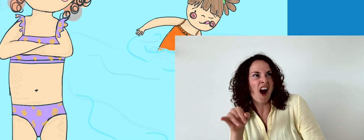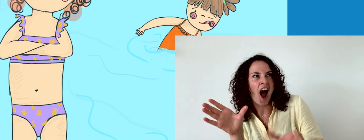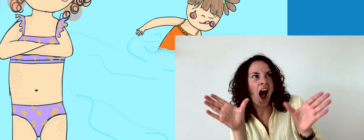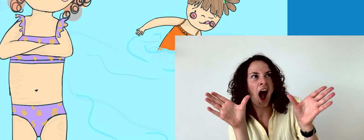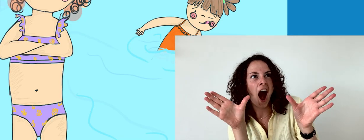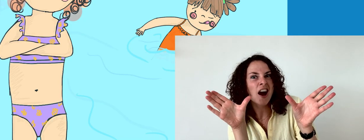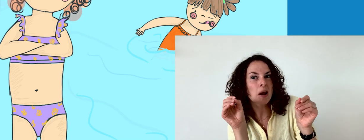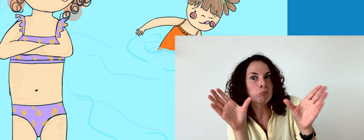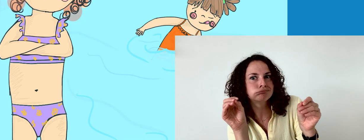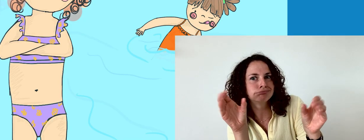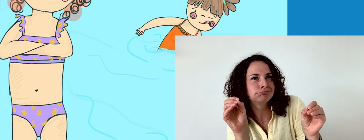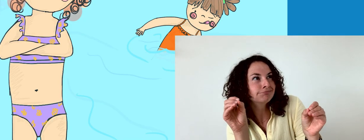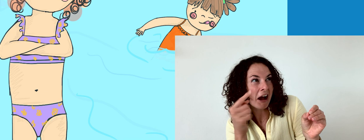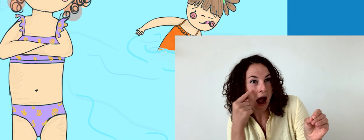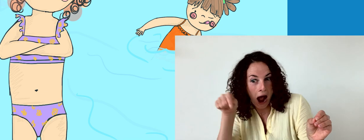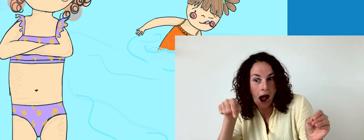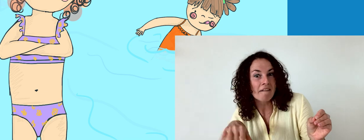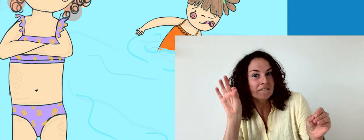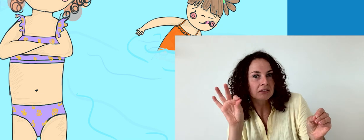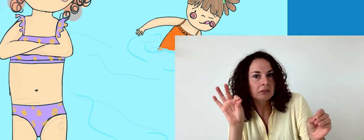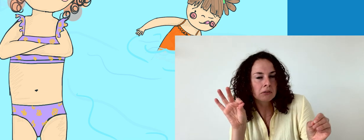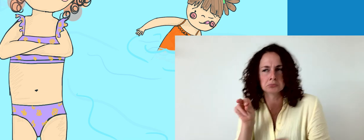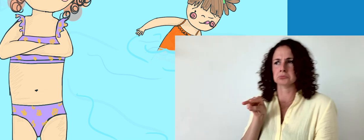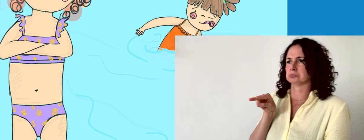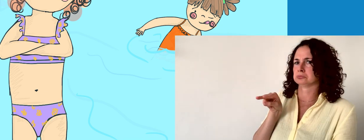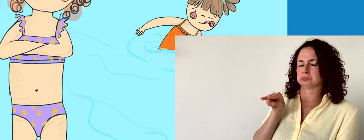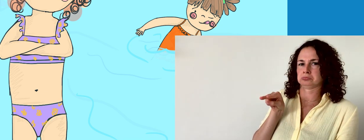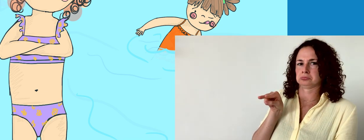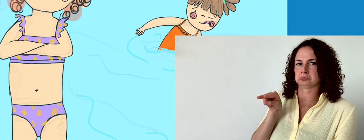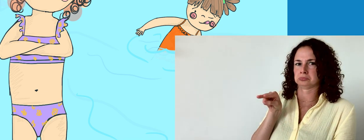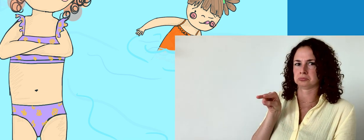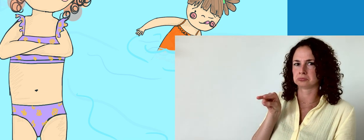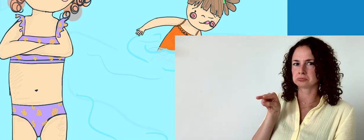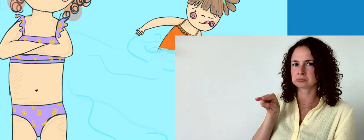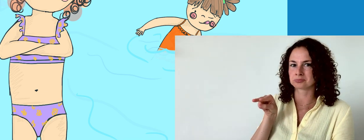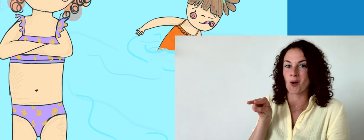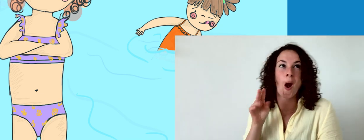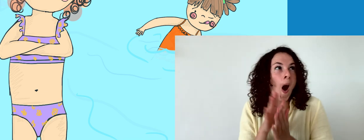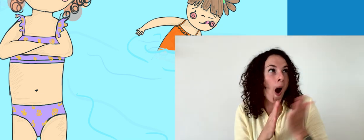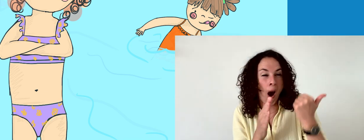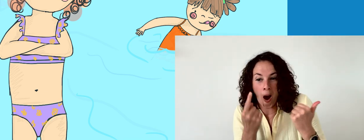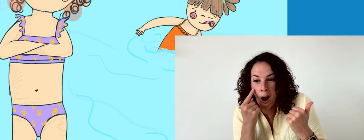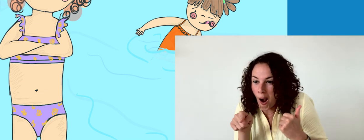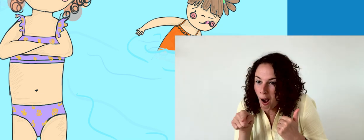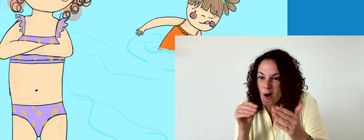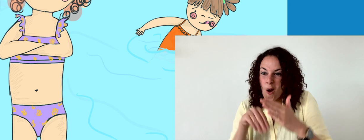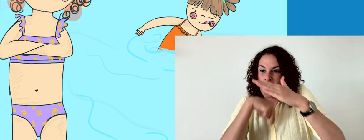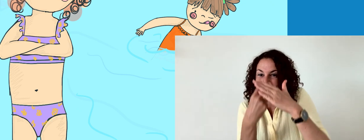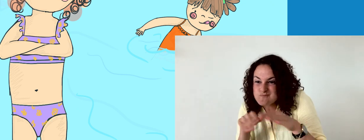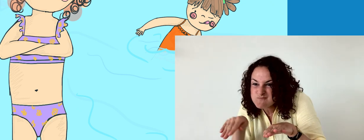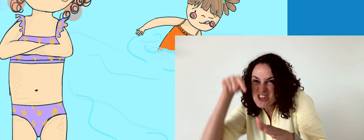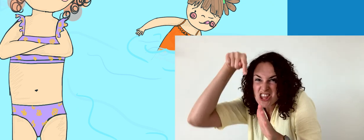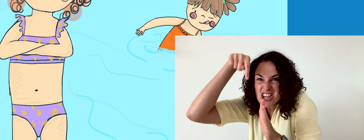Kijk, krabben in het water Opgewonden gaat Mare dieper het water in Met